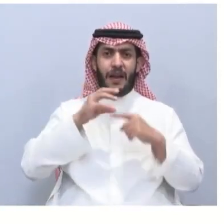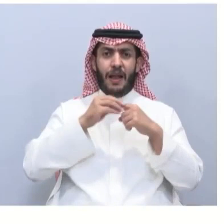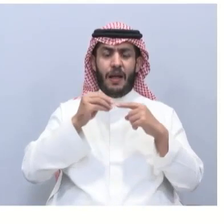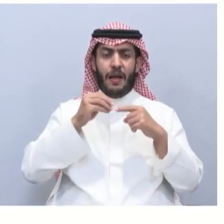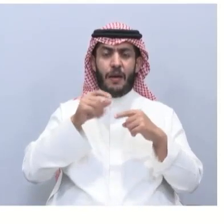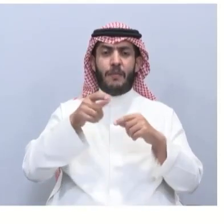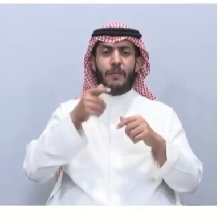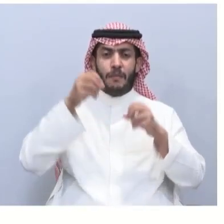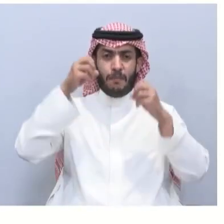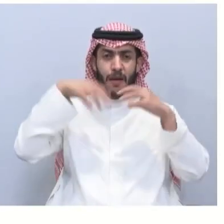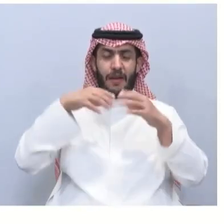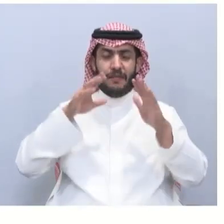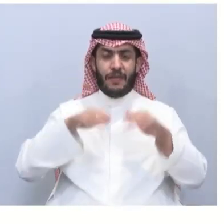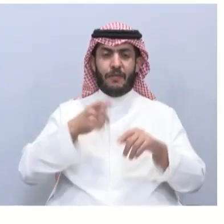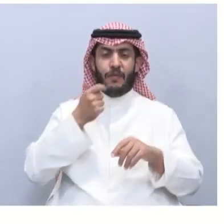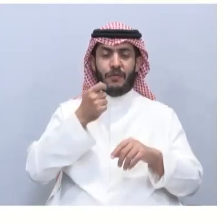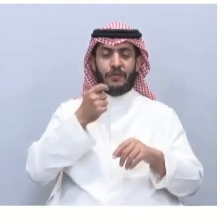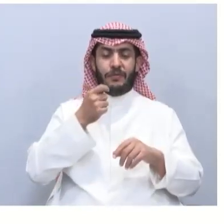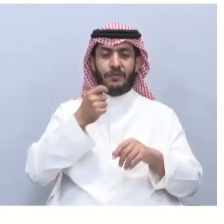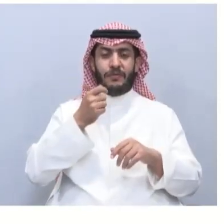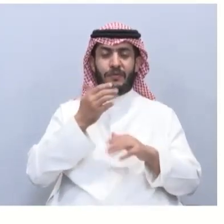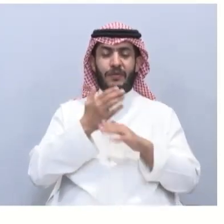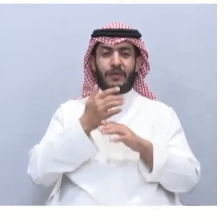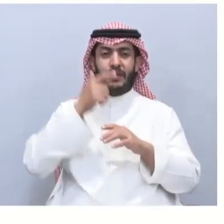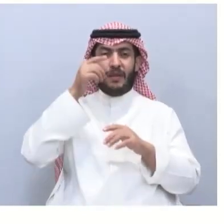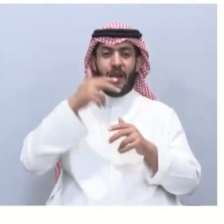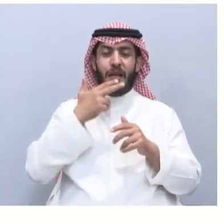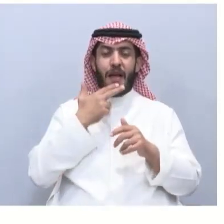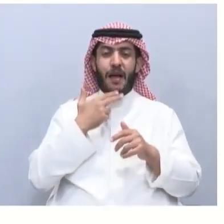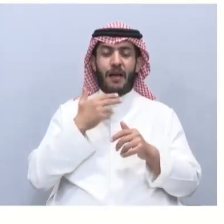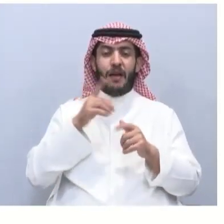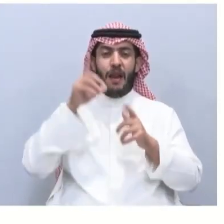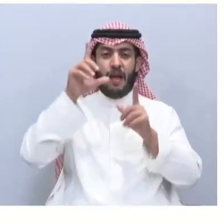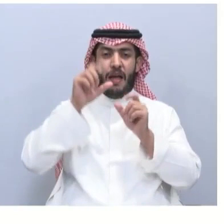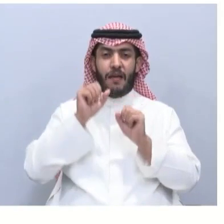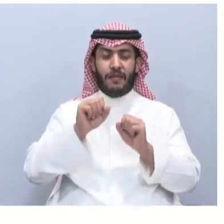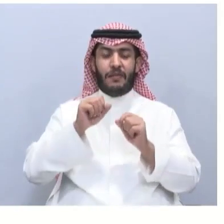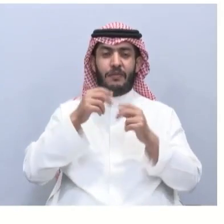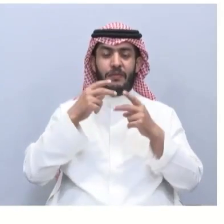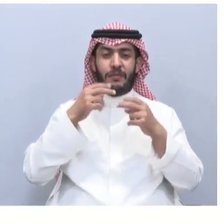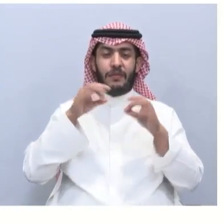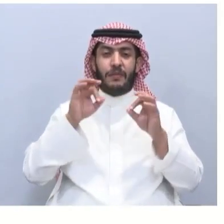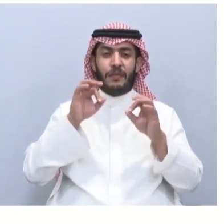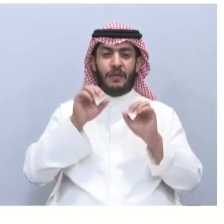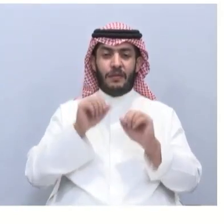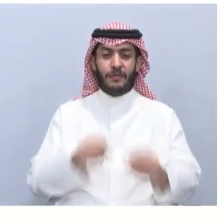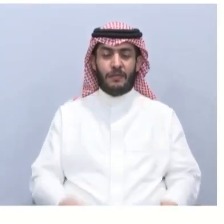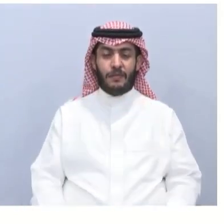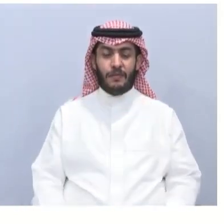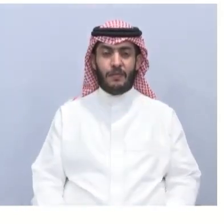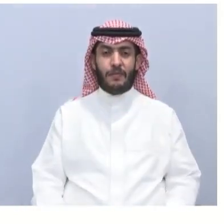وانما تحل البركه في ماله وانما تاتيه الخيرات ويحفظه الله جل وعلا بحفظه